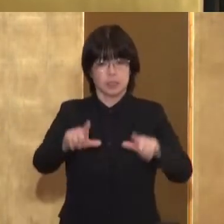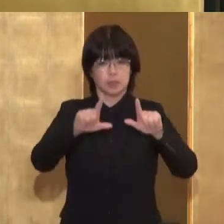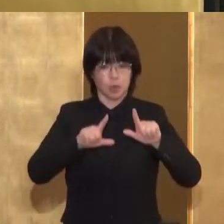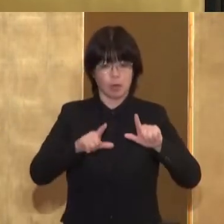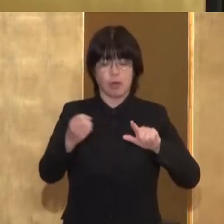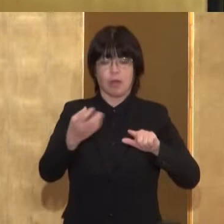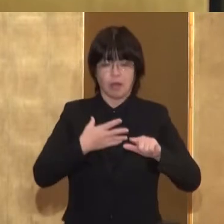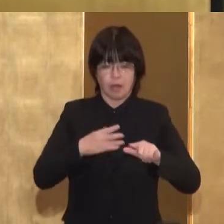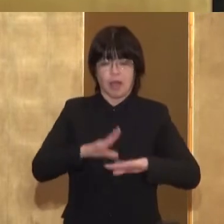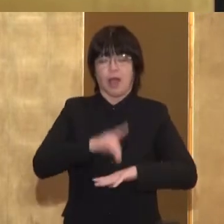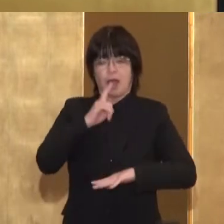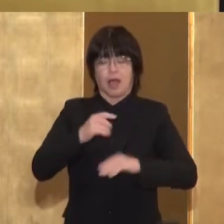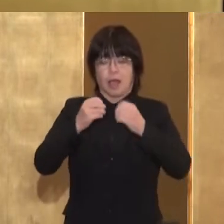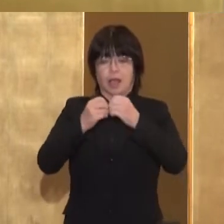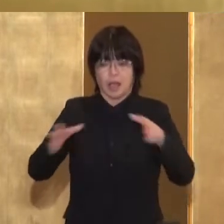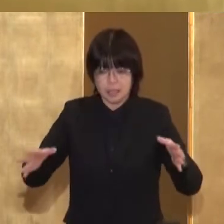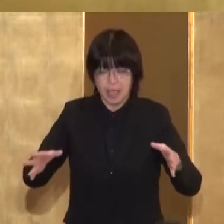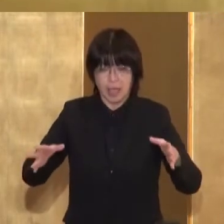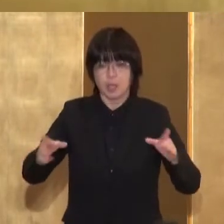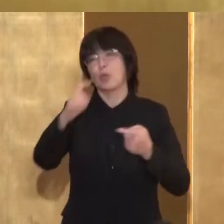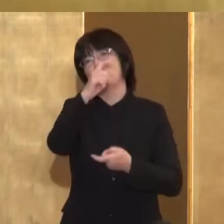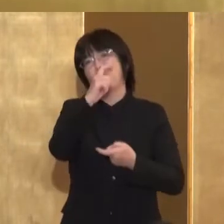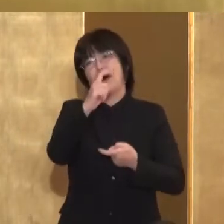初めて、解散という言葉が